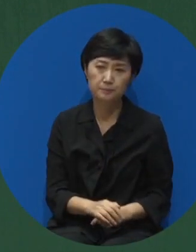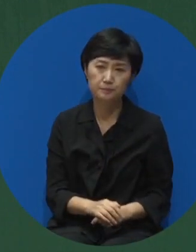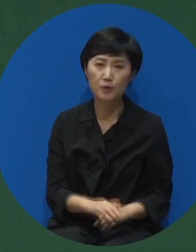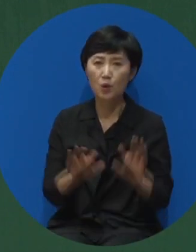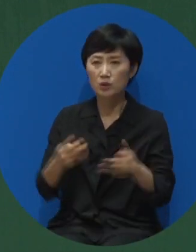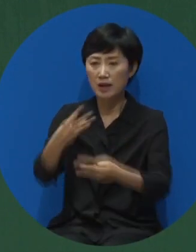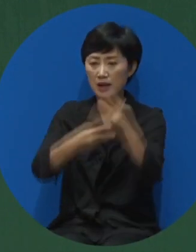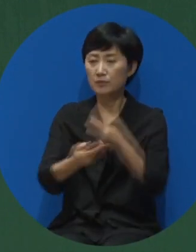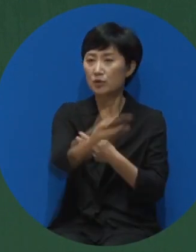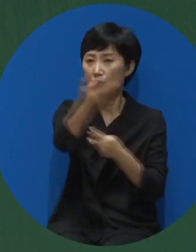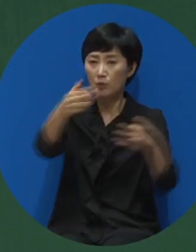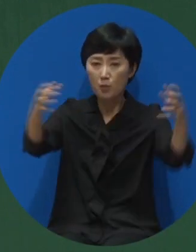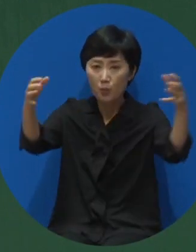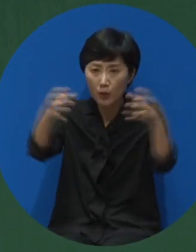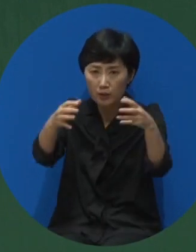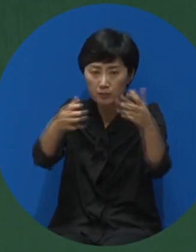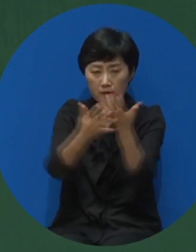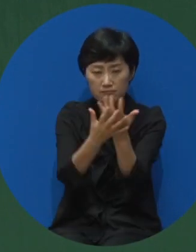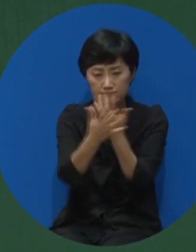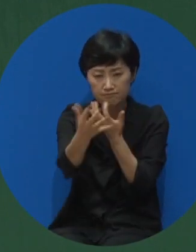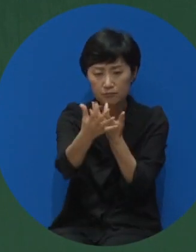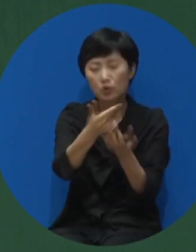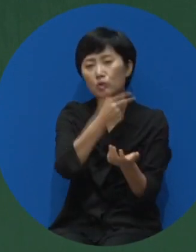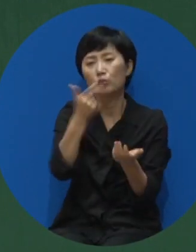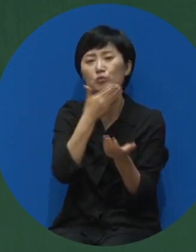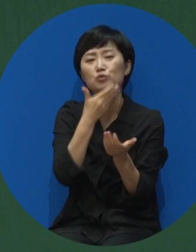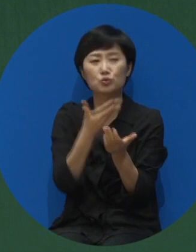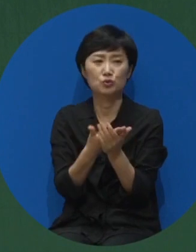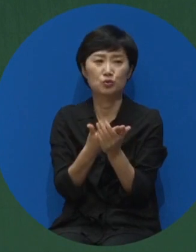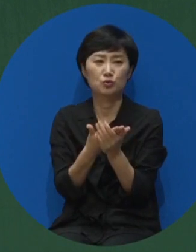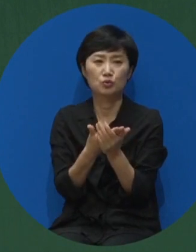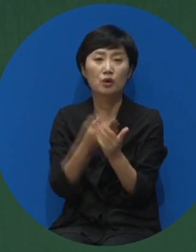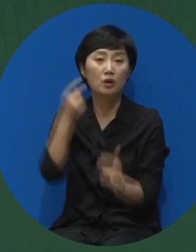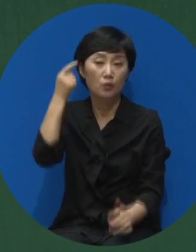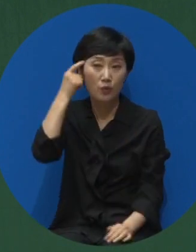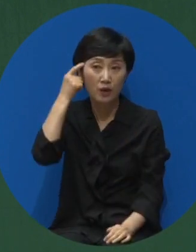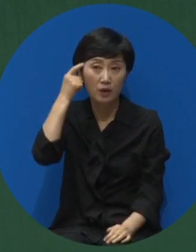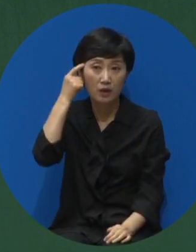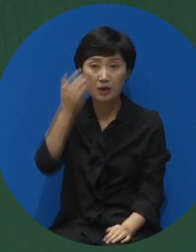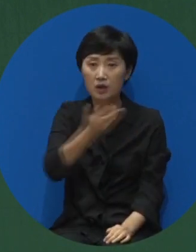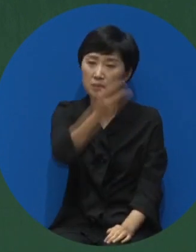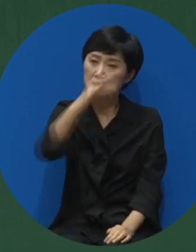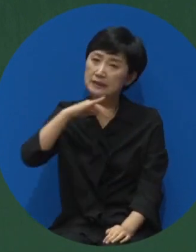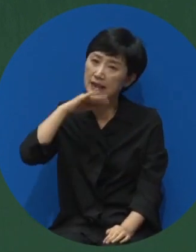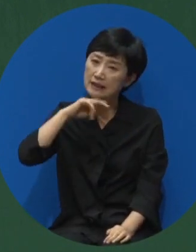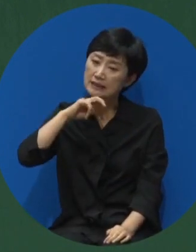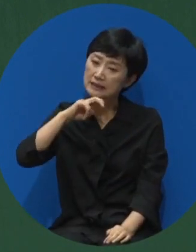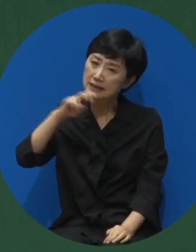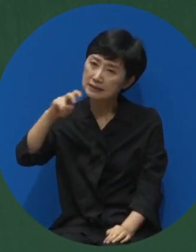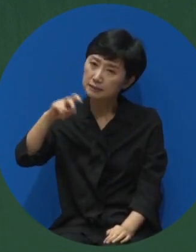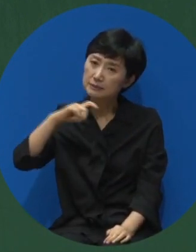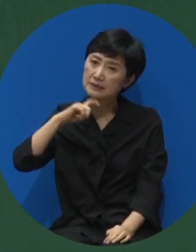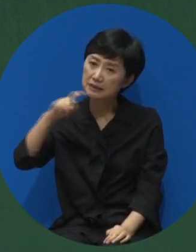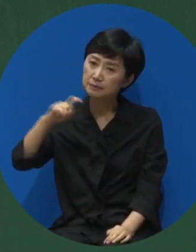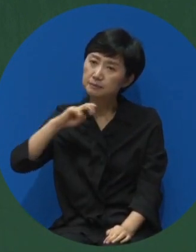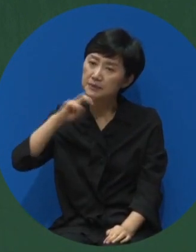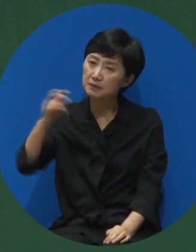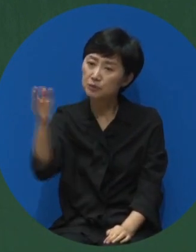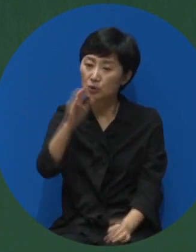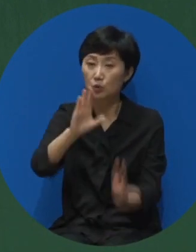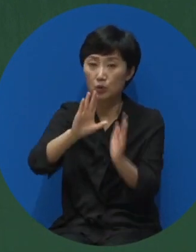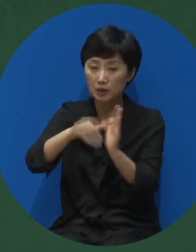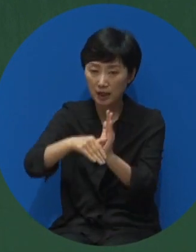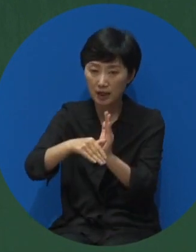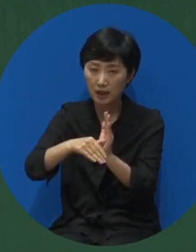とても重要な 集まりです. 왜냐하면 여러분 나이 때는 한 번만 알아들어버려도 나중에 응답해요. 그래서